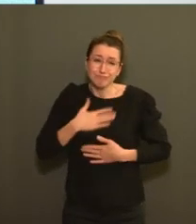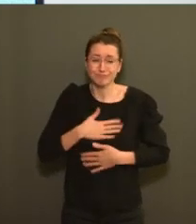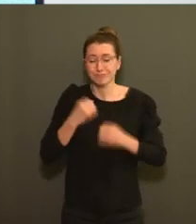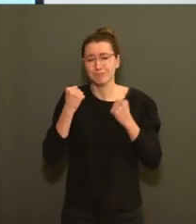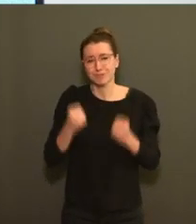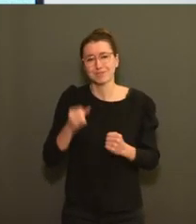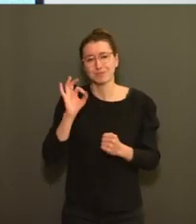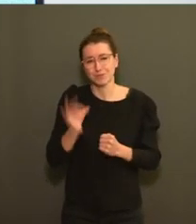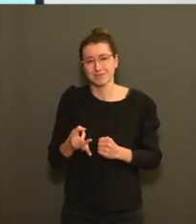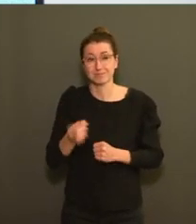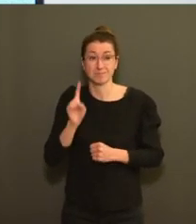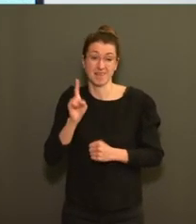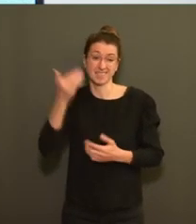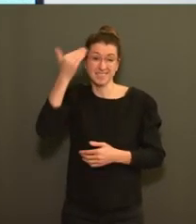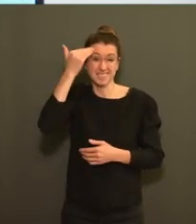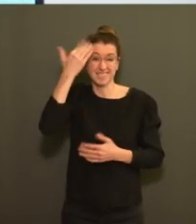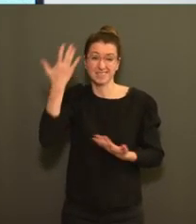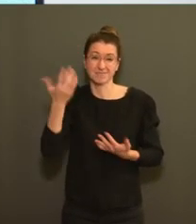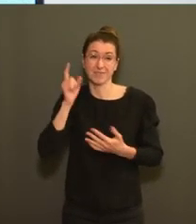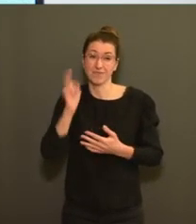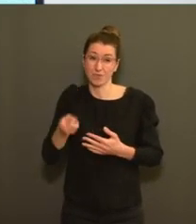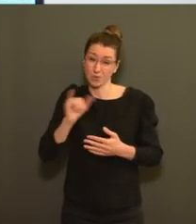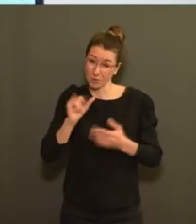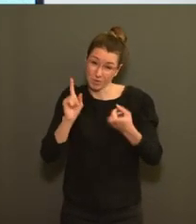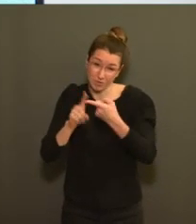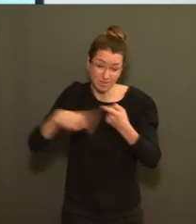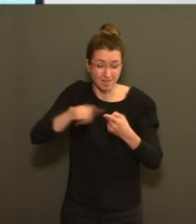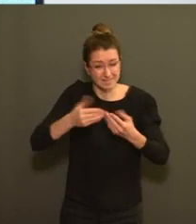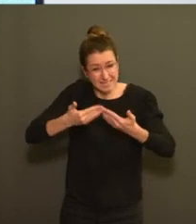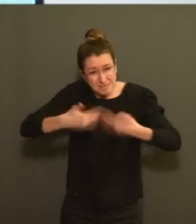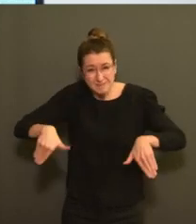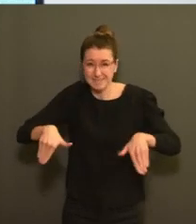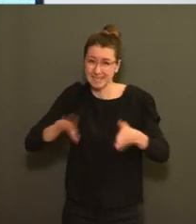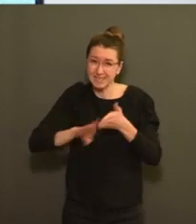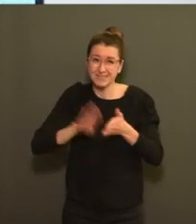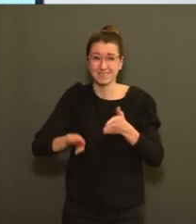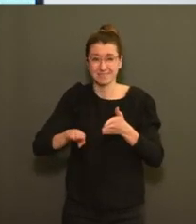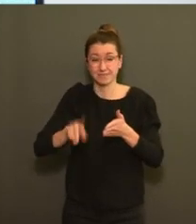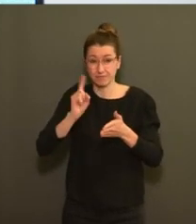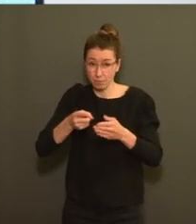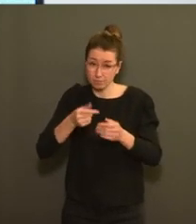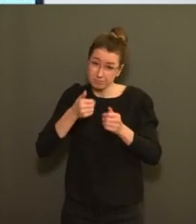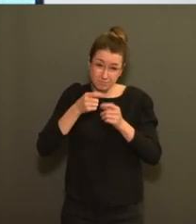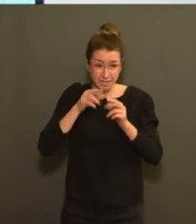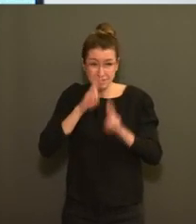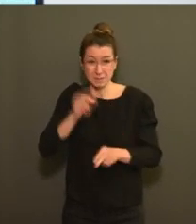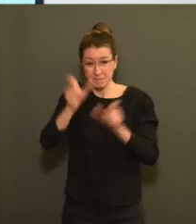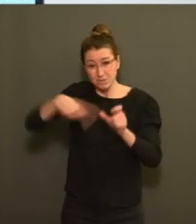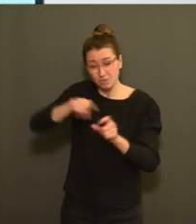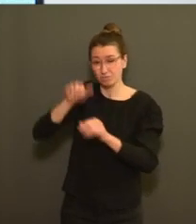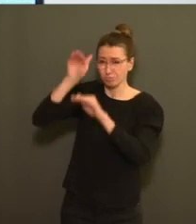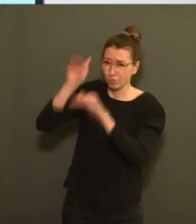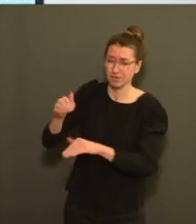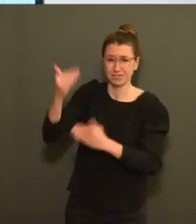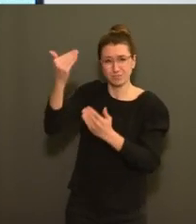mais tout en respectant la nécessité de contact que l'on peut avoir. Et en cela, tous les moyens et tous les médias modernes nous y aident, je